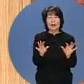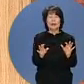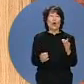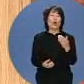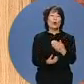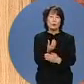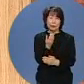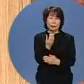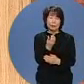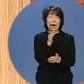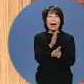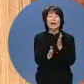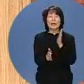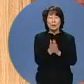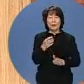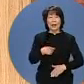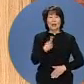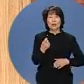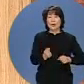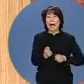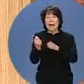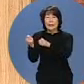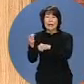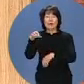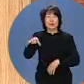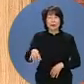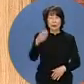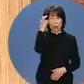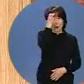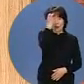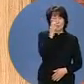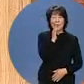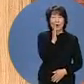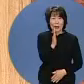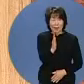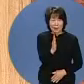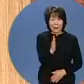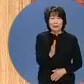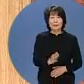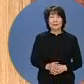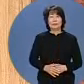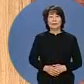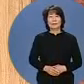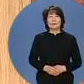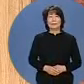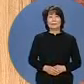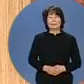に備えて、改めて自分が避難する場所の確認をお願いします。